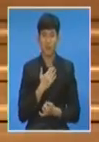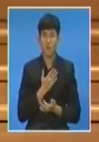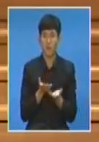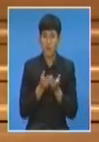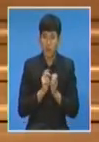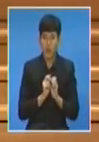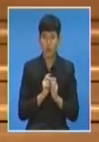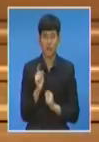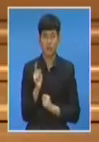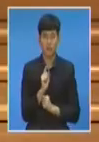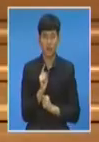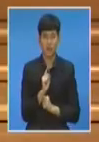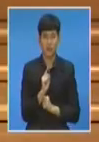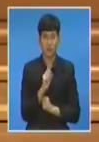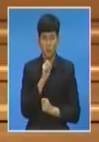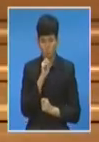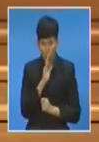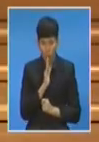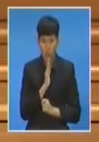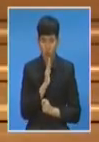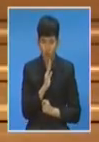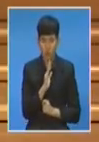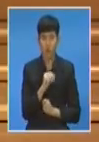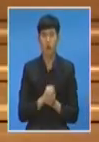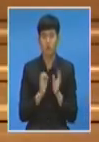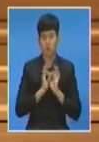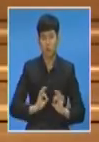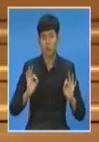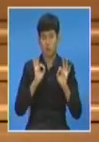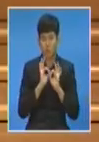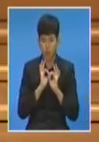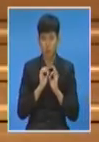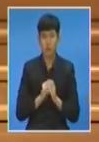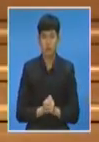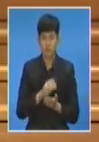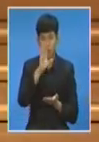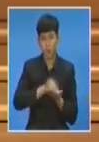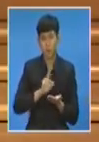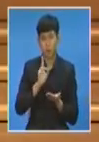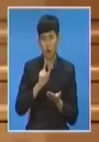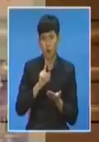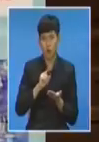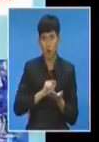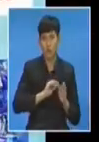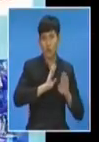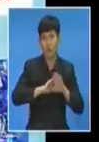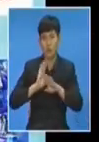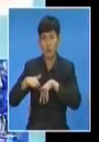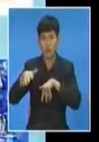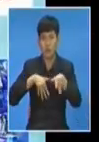ะยืนยันว่าจะต้องนำเรื่องของข้อมูลเพื่อนำไปป้องกันเหตุ